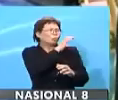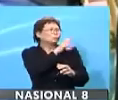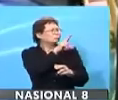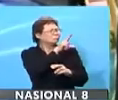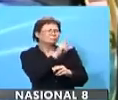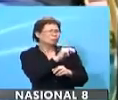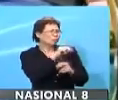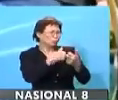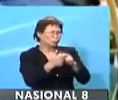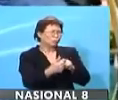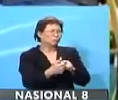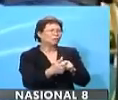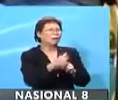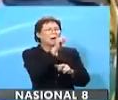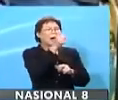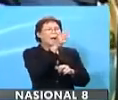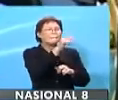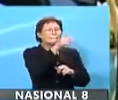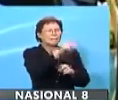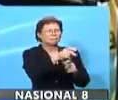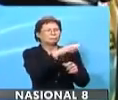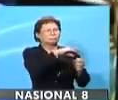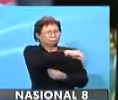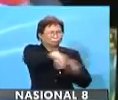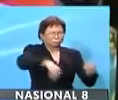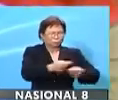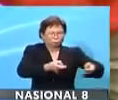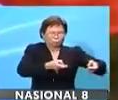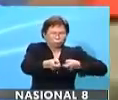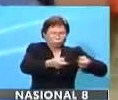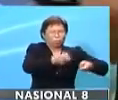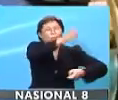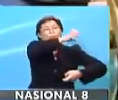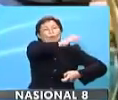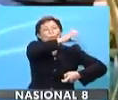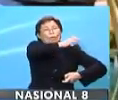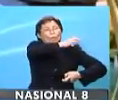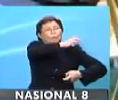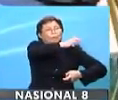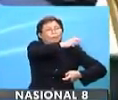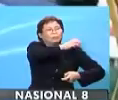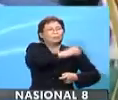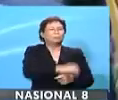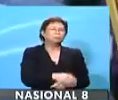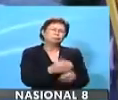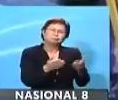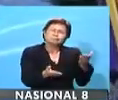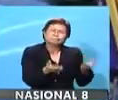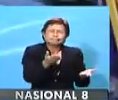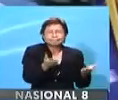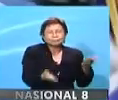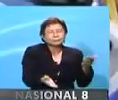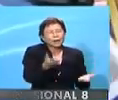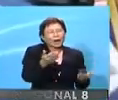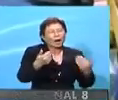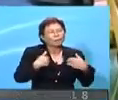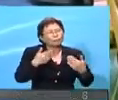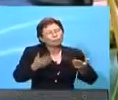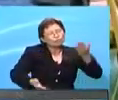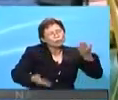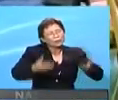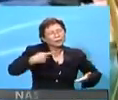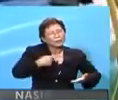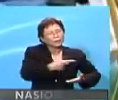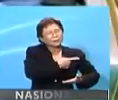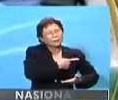setelah Haji Ahmad Yusof mengambil tapuk sebagai jurulatih. Mungkin ada kemungkinan besar kita